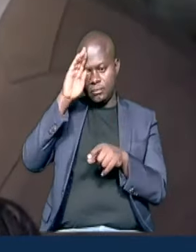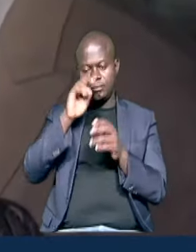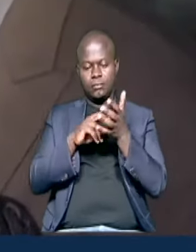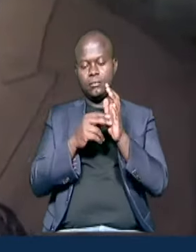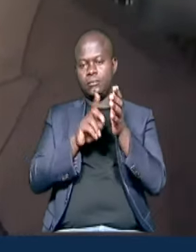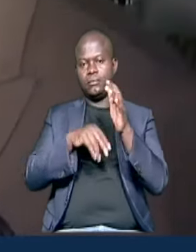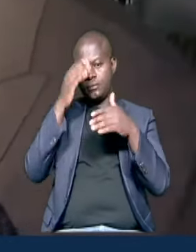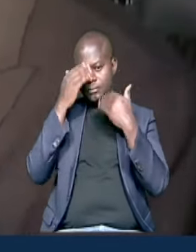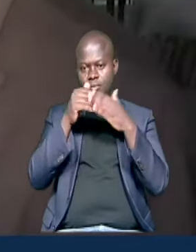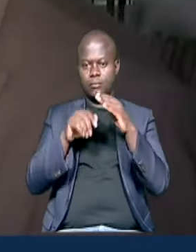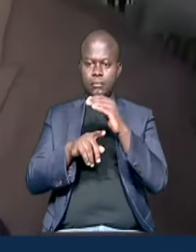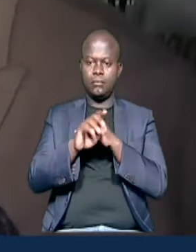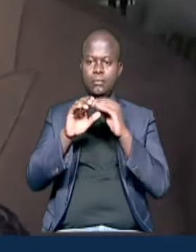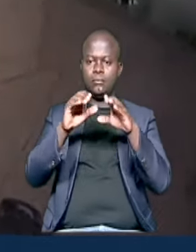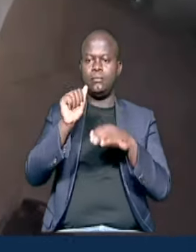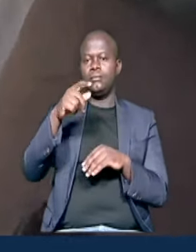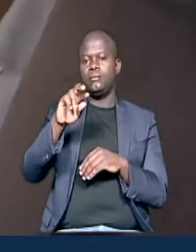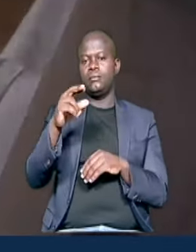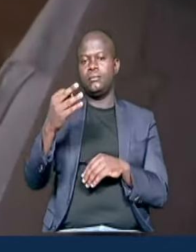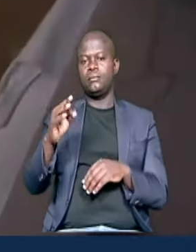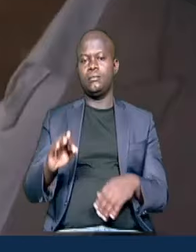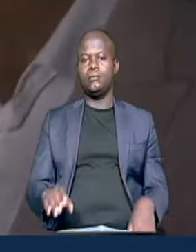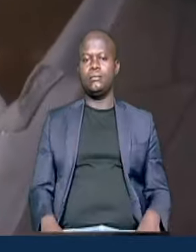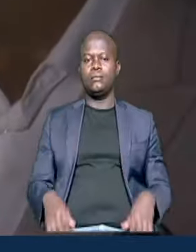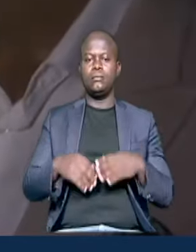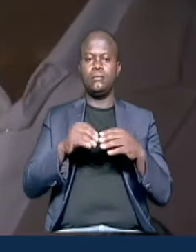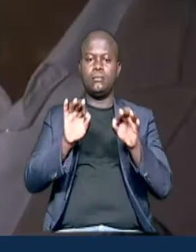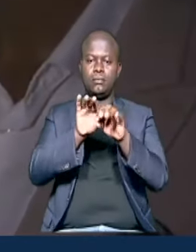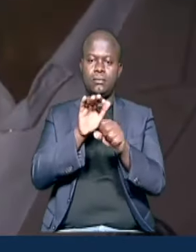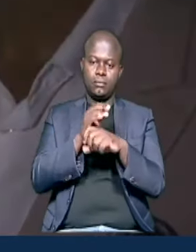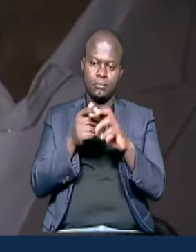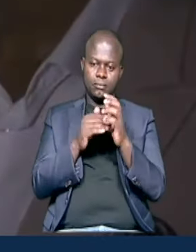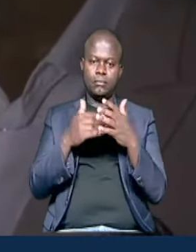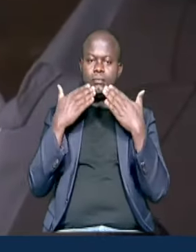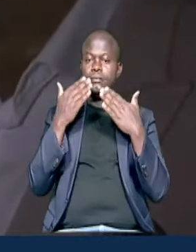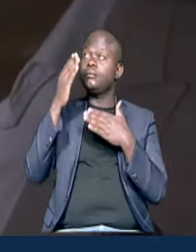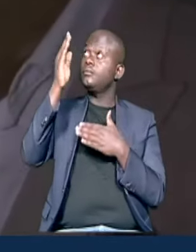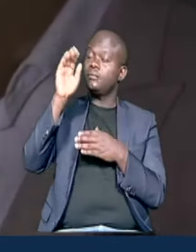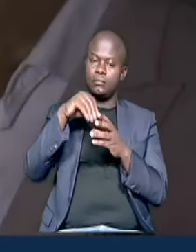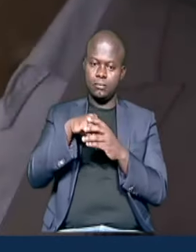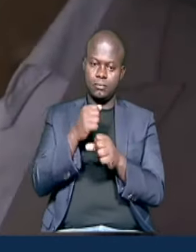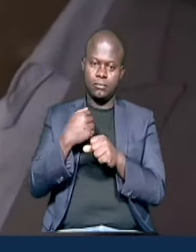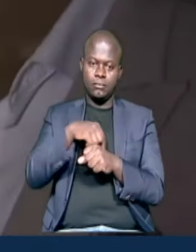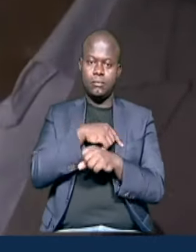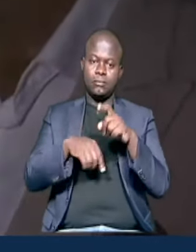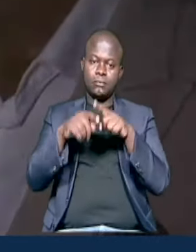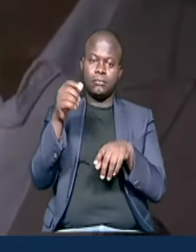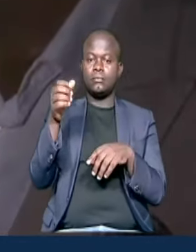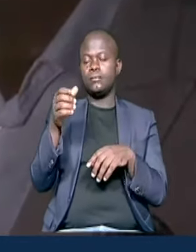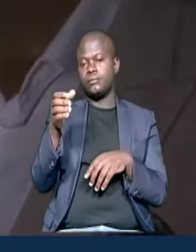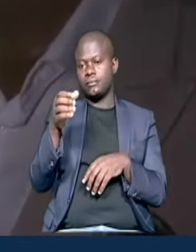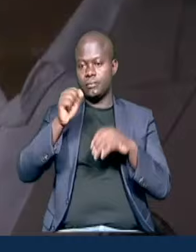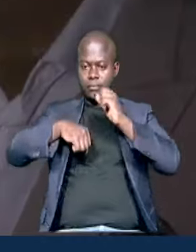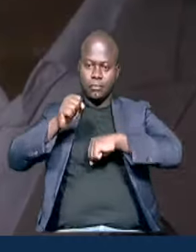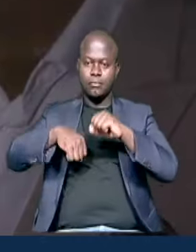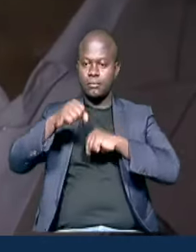ko munatsinze ikipe ya APR mudakundaga gutsinda? Tangiye ni iby'agaciro cyane kandi ni ibintu nshimira Imana muri kariyeri, buri twaye igikombe ni